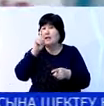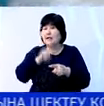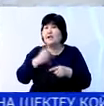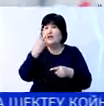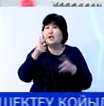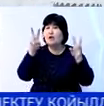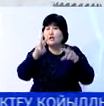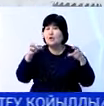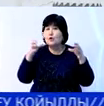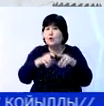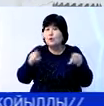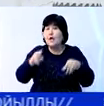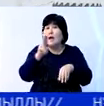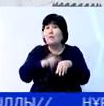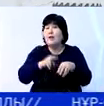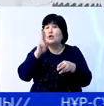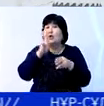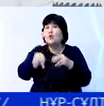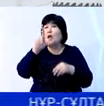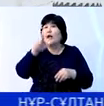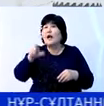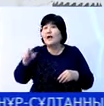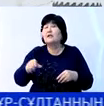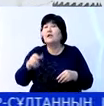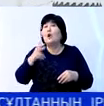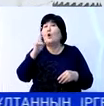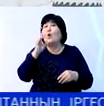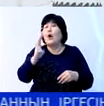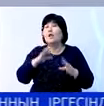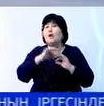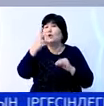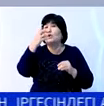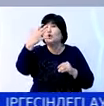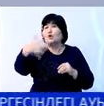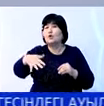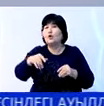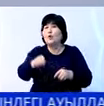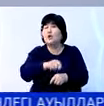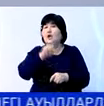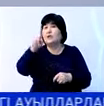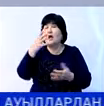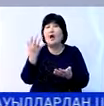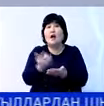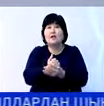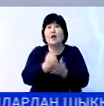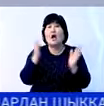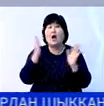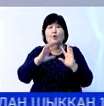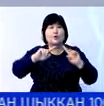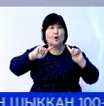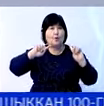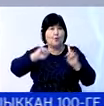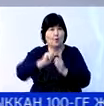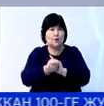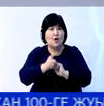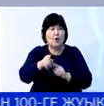жедел іздестіру тобы құрылып, полицейлер жоғалған адамдарды Қуан ауылынан 250 шақырым жерде тапты. Анықталғандай ауа райының күрт өзгеруіне